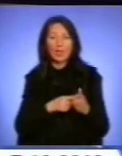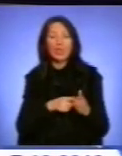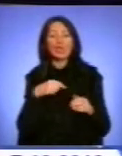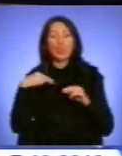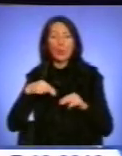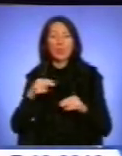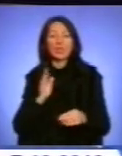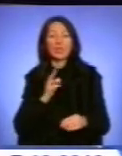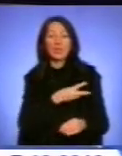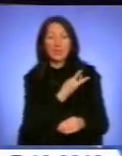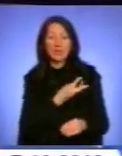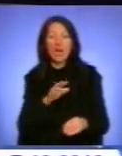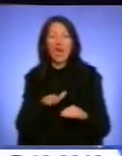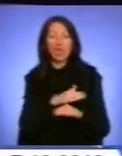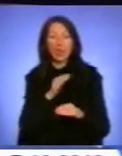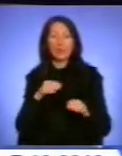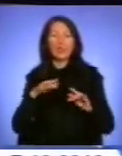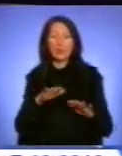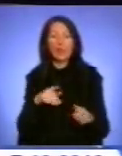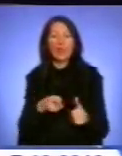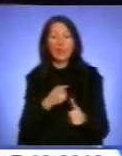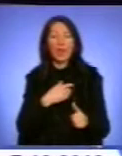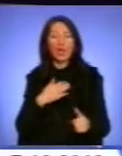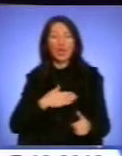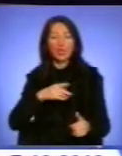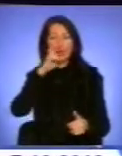на добрі справи в ім'я нашої держави.